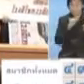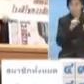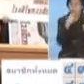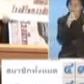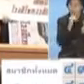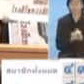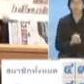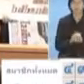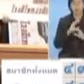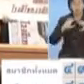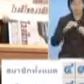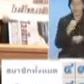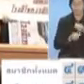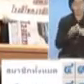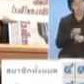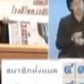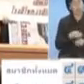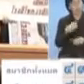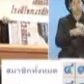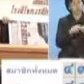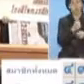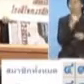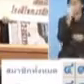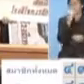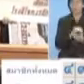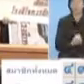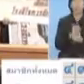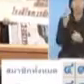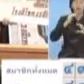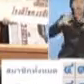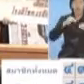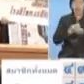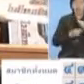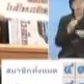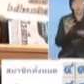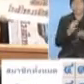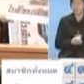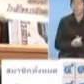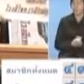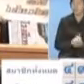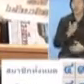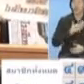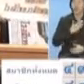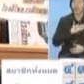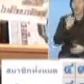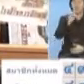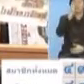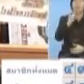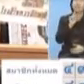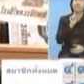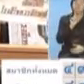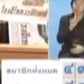าลต้องยอมขายข้าวให้กับคนเหล่านี้โดยที่ทั่วไปรัฐบาลไม่ยอมขายข้าวให้ผมจึงตั้งสมมติฐานว่